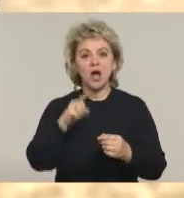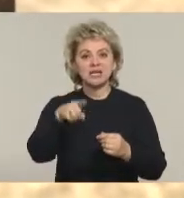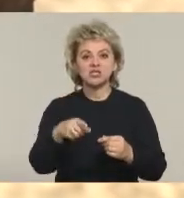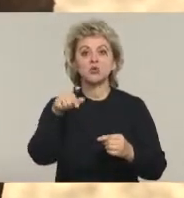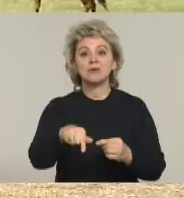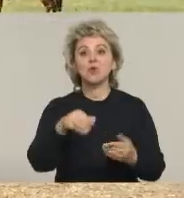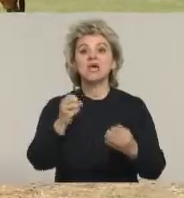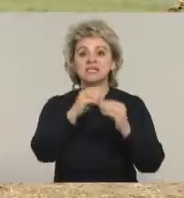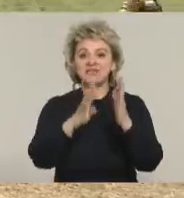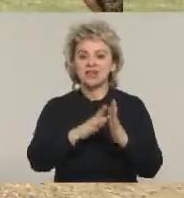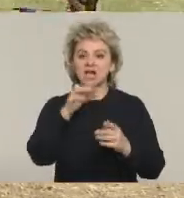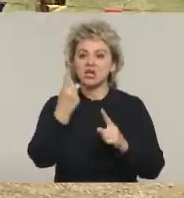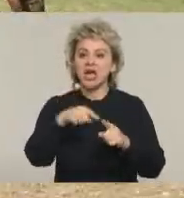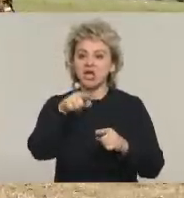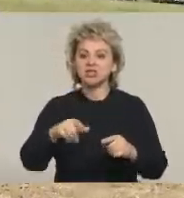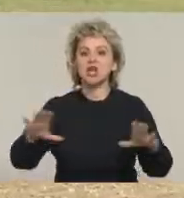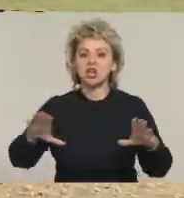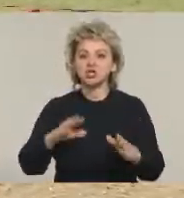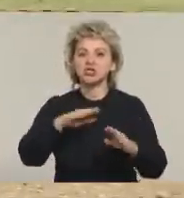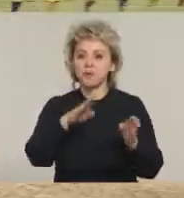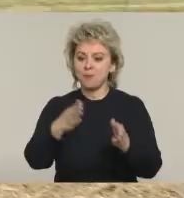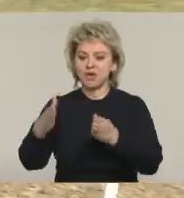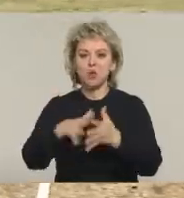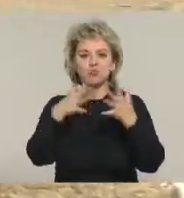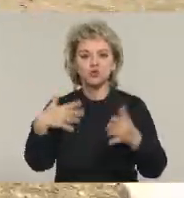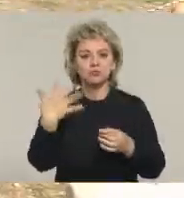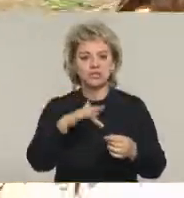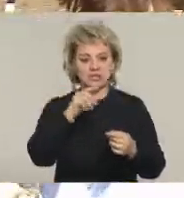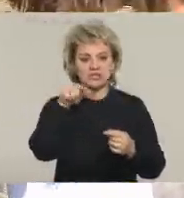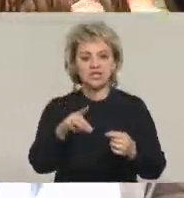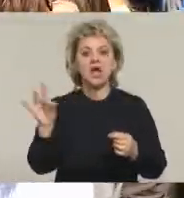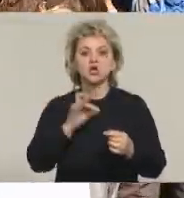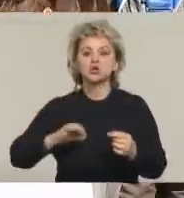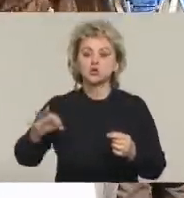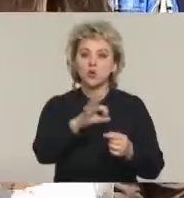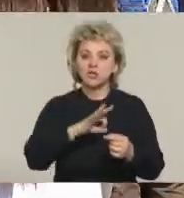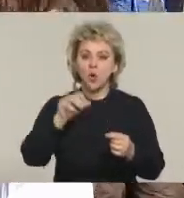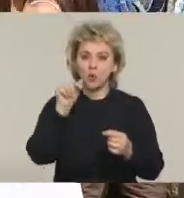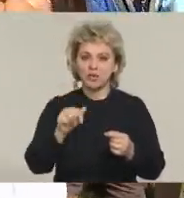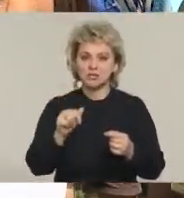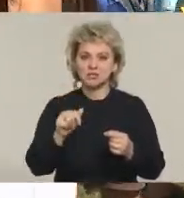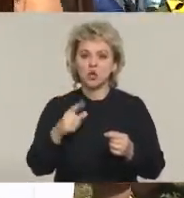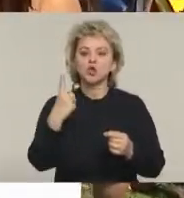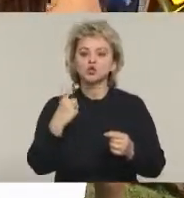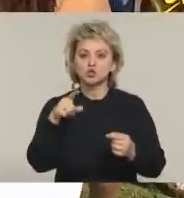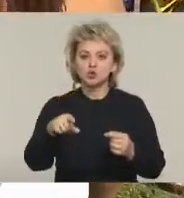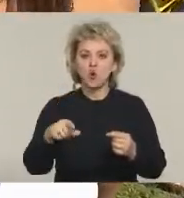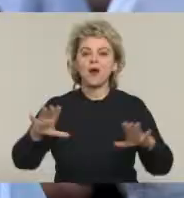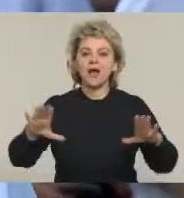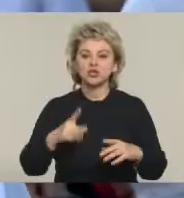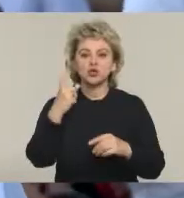Табелю 19 лет, а это по лошадиным меркам даже больше 50. В Ростовской области 100 коней,